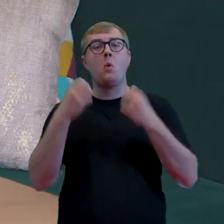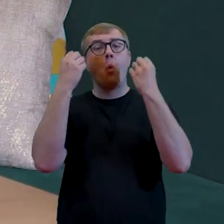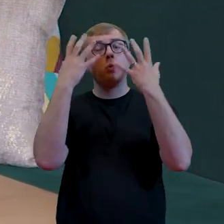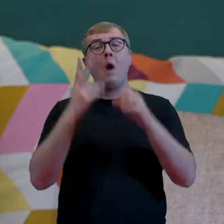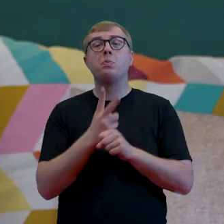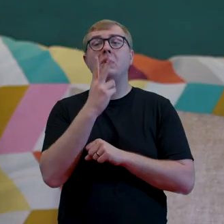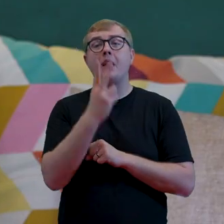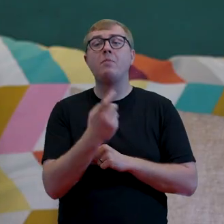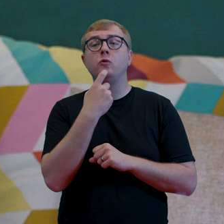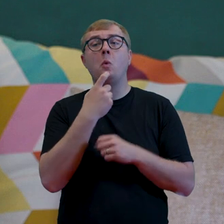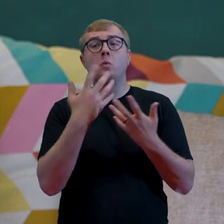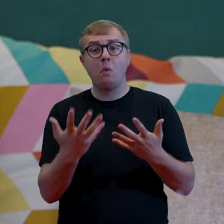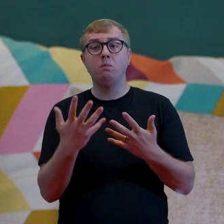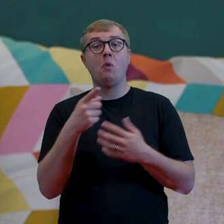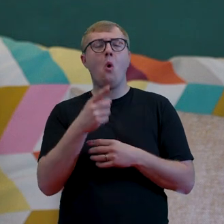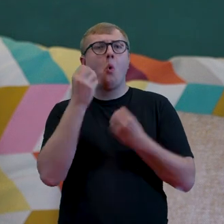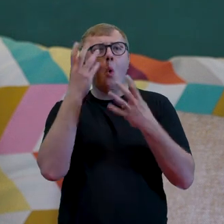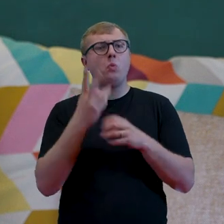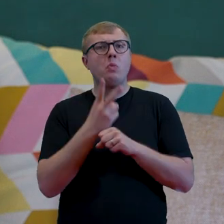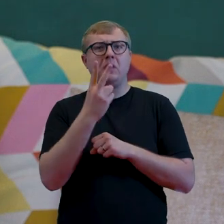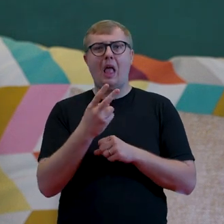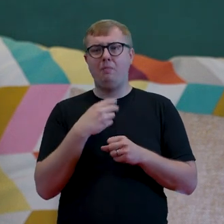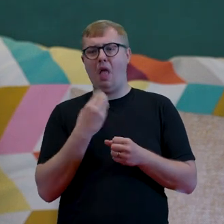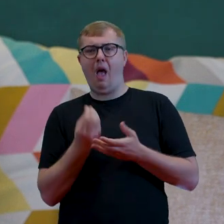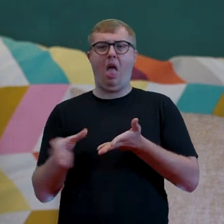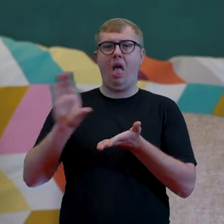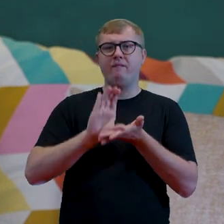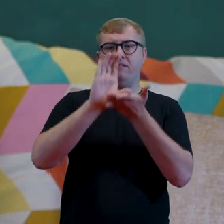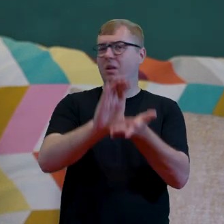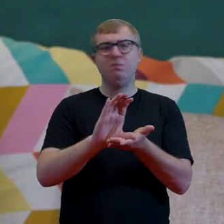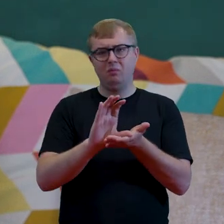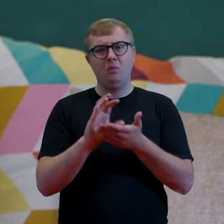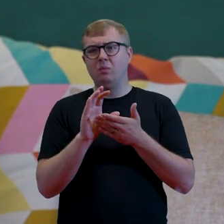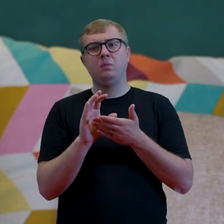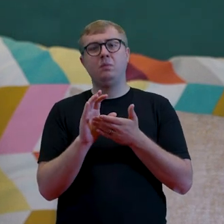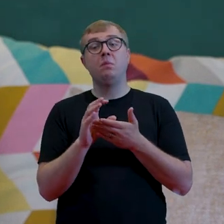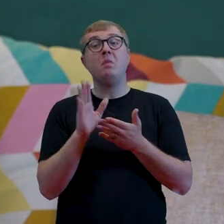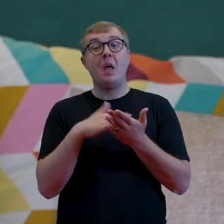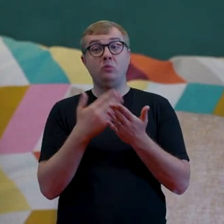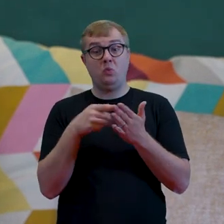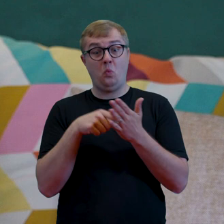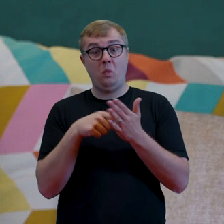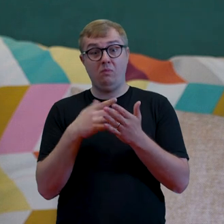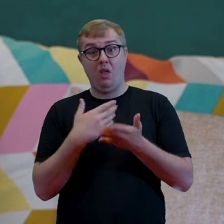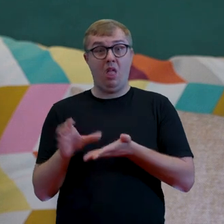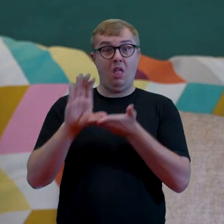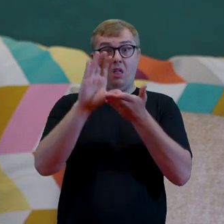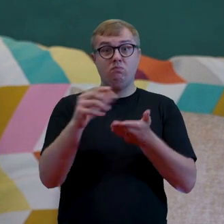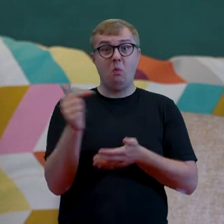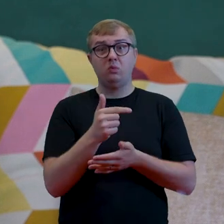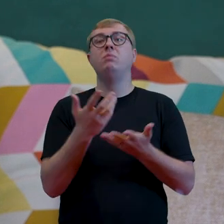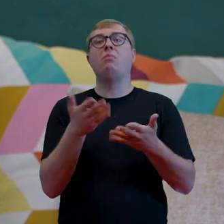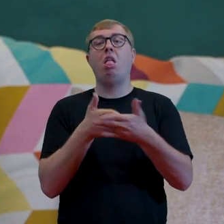A czy wiecie Kultura Dostępna polega też na tym że mnie musi na tą kulturę być stać i jeżeli tu dochodzimy Właśnie doszliśmy już